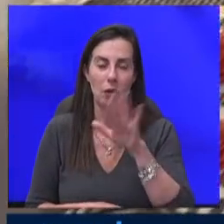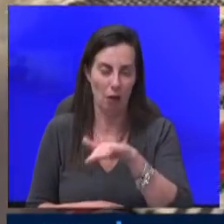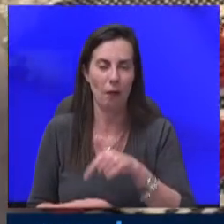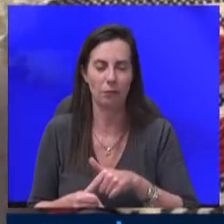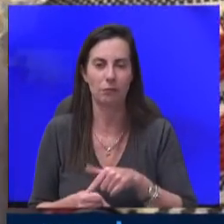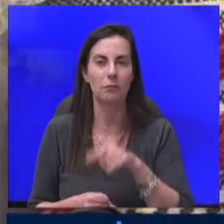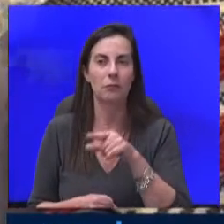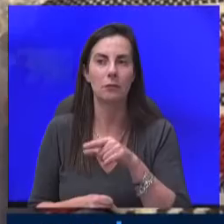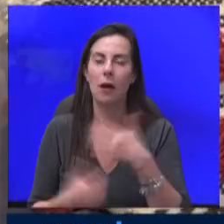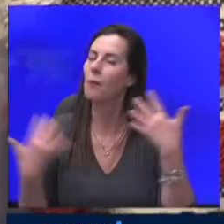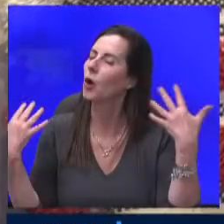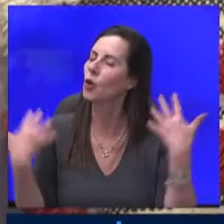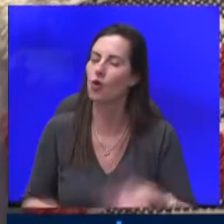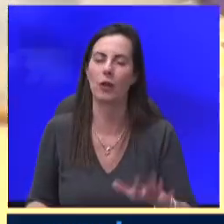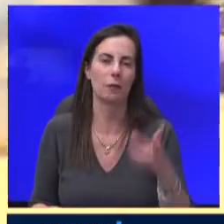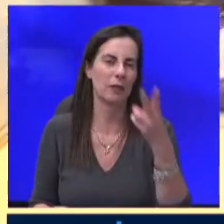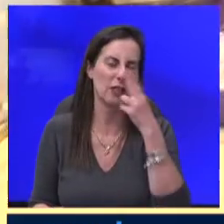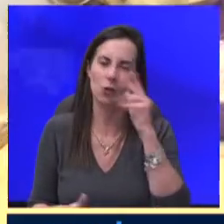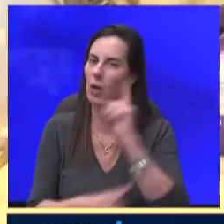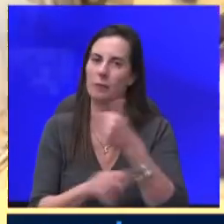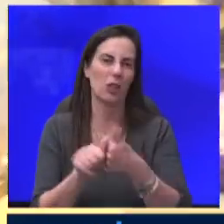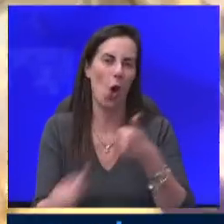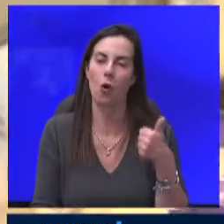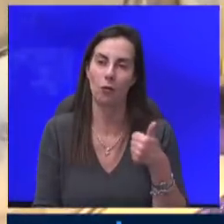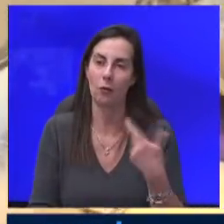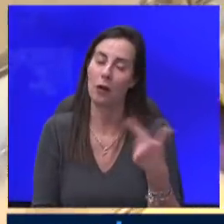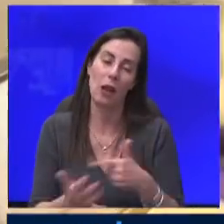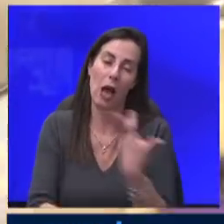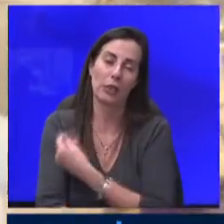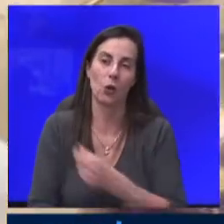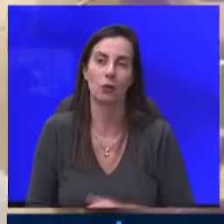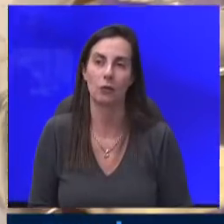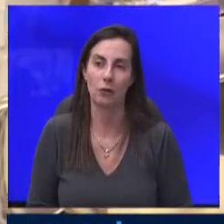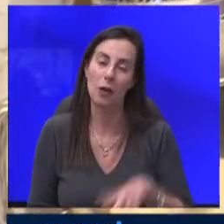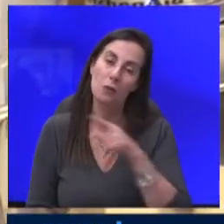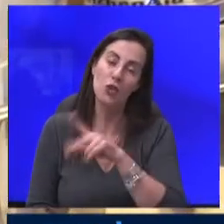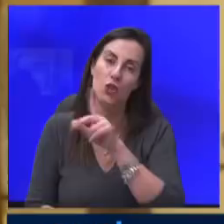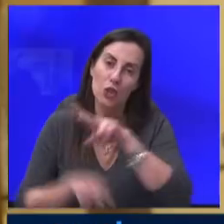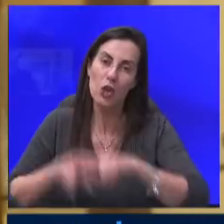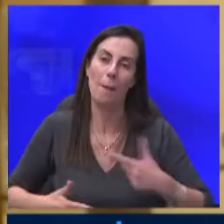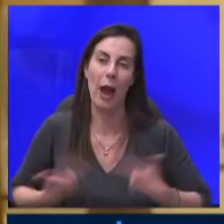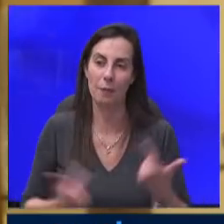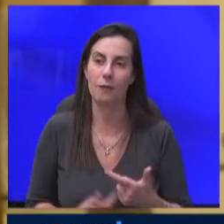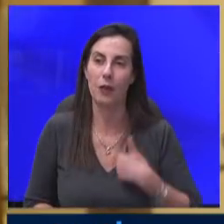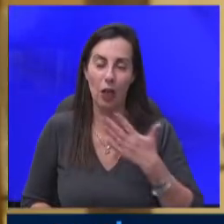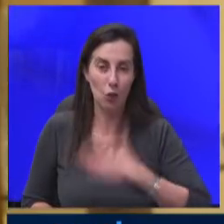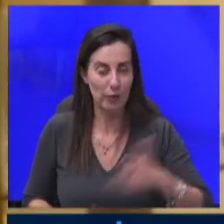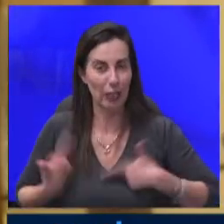אבל מותשת מהניסיון לקבוע תור לחיסון שישמור עליה בחיים. אני רוצה לחיות